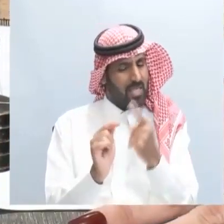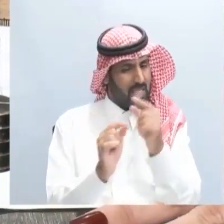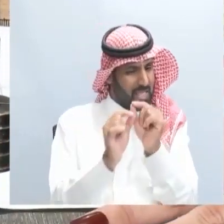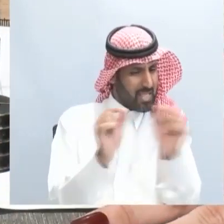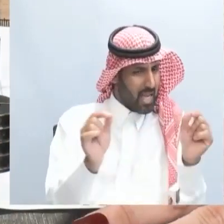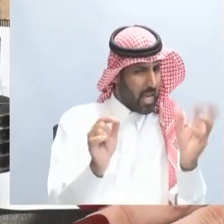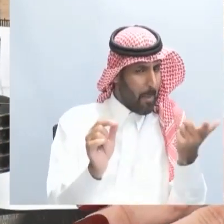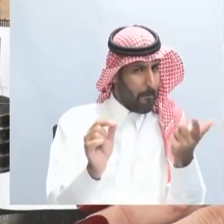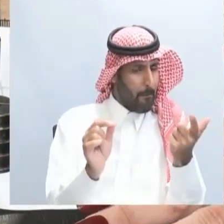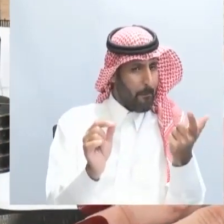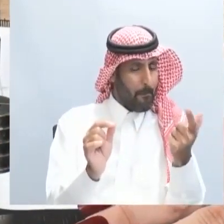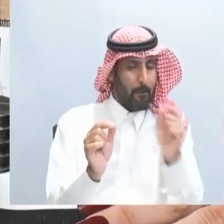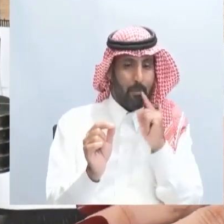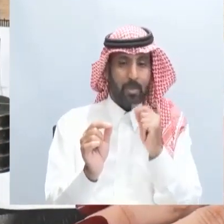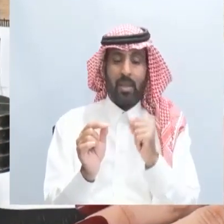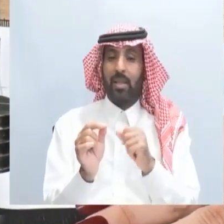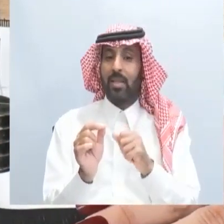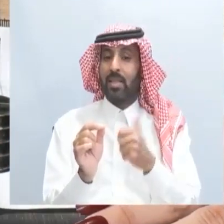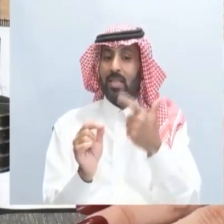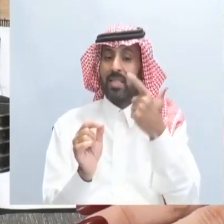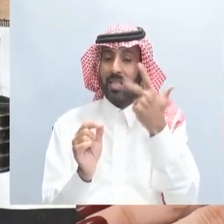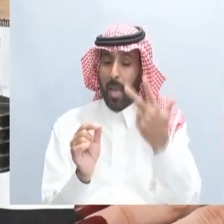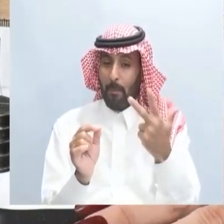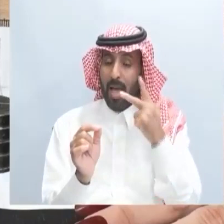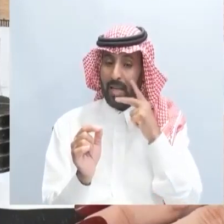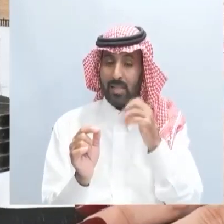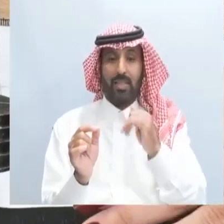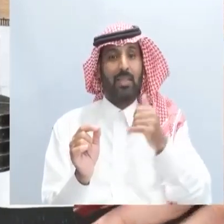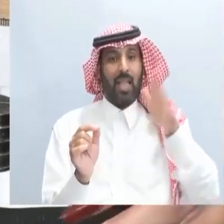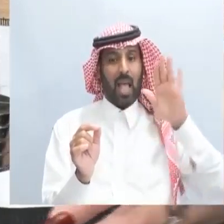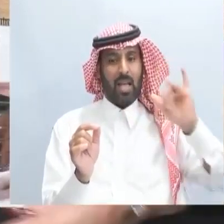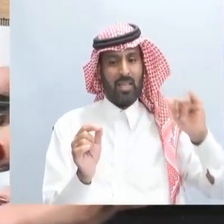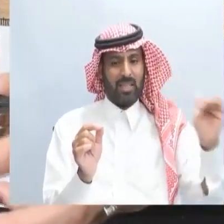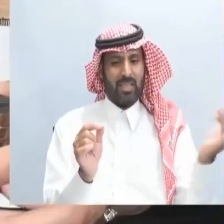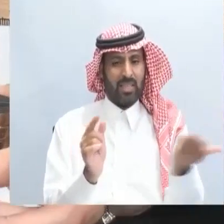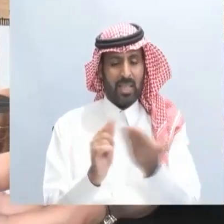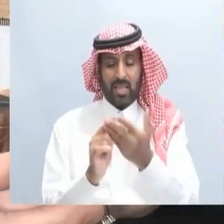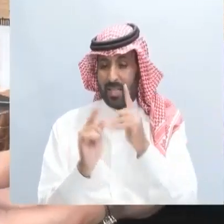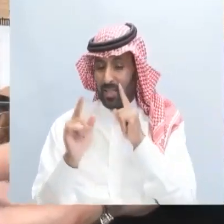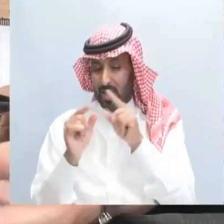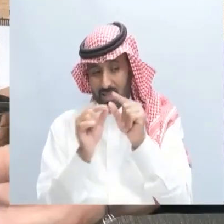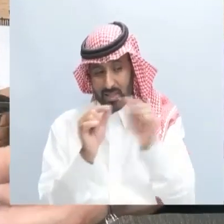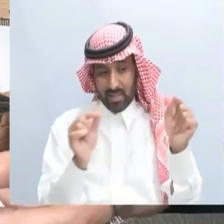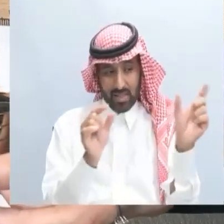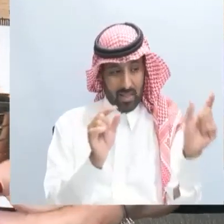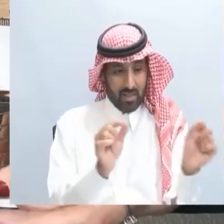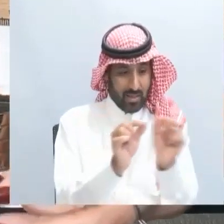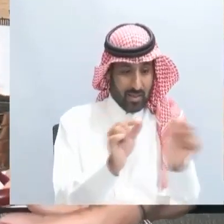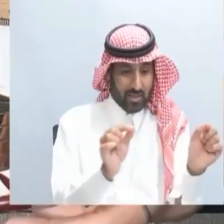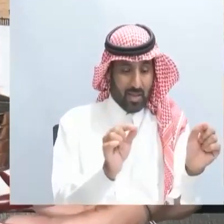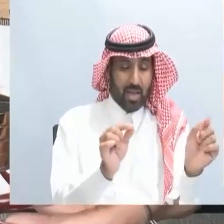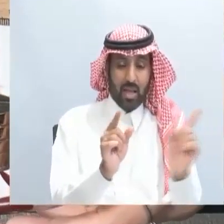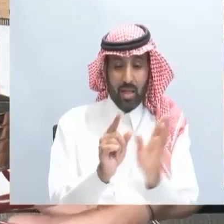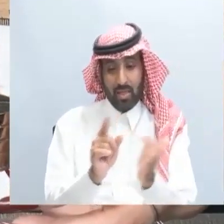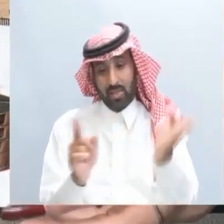التي وضعناها هنا على مقدار 8 سم وسنقر الان القيم ثبتها على هذه المسافه قم بتحريك